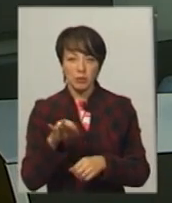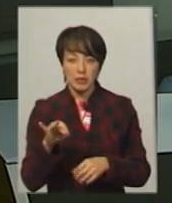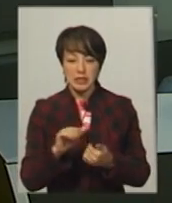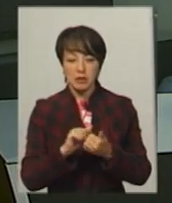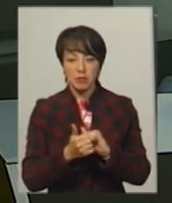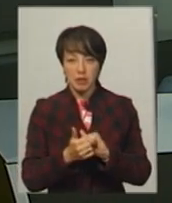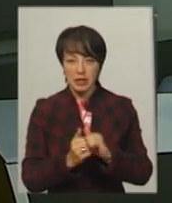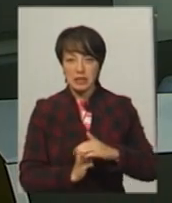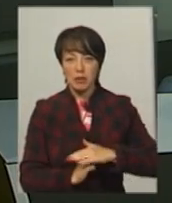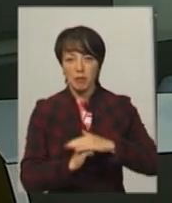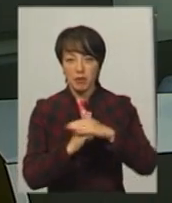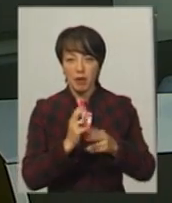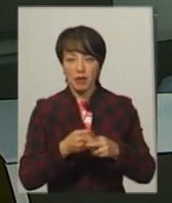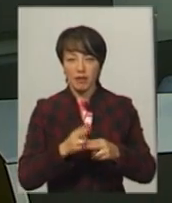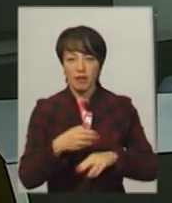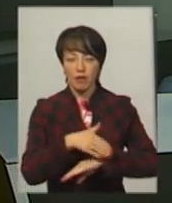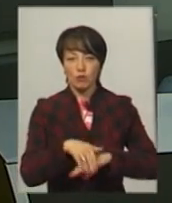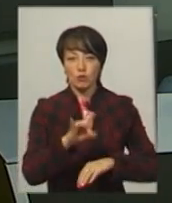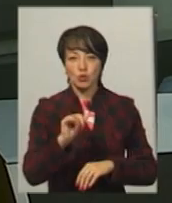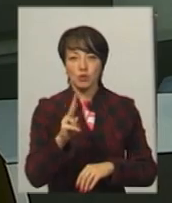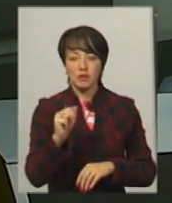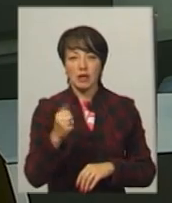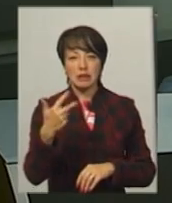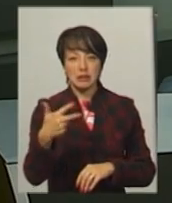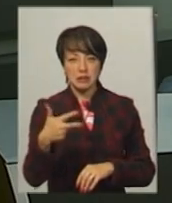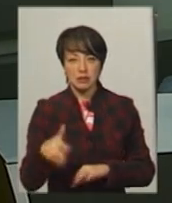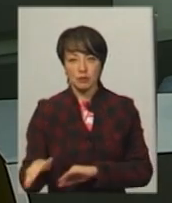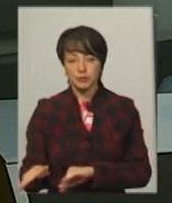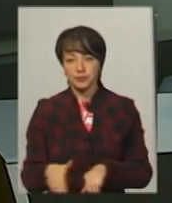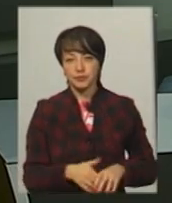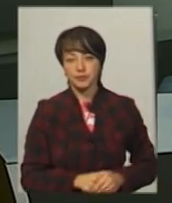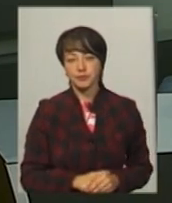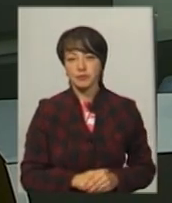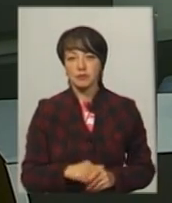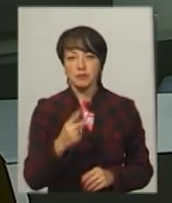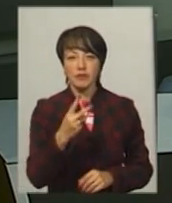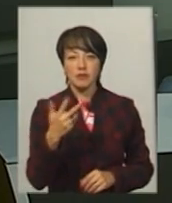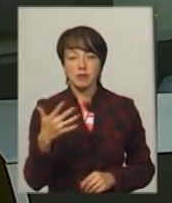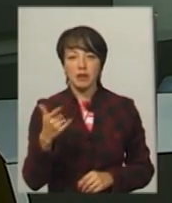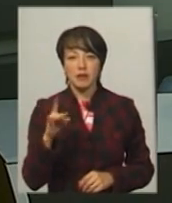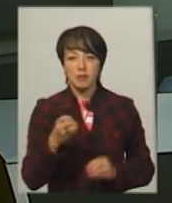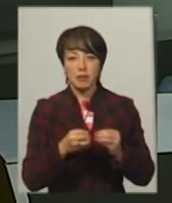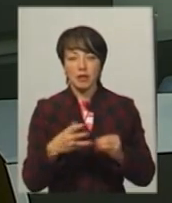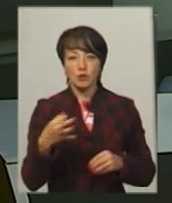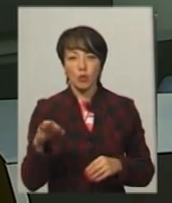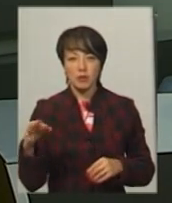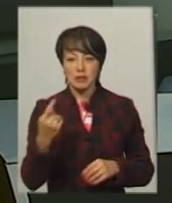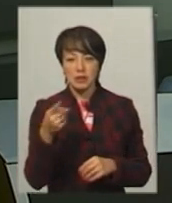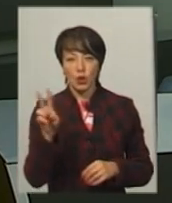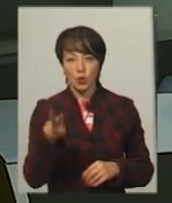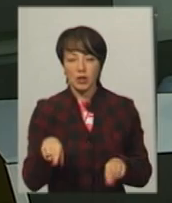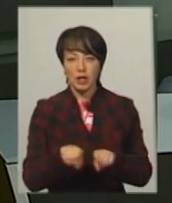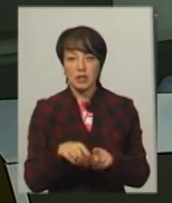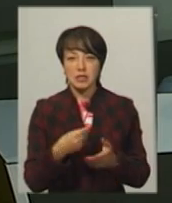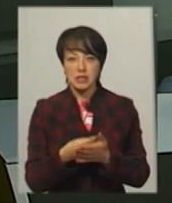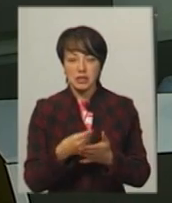заміни запірної арматури на вулиці Проскурівській, 30. 25 гривень 15 копійок за долар – такі ціни